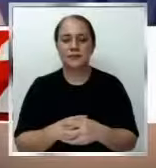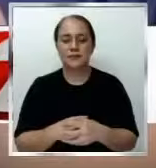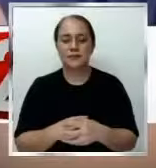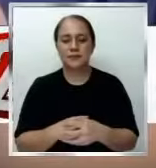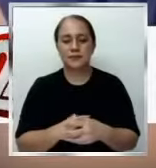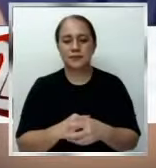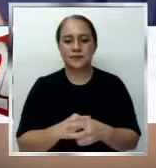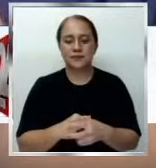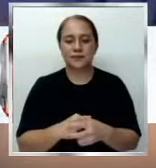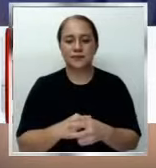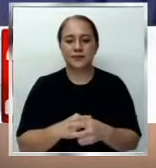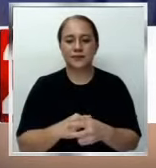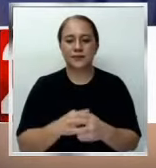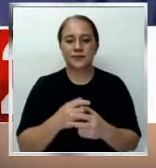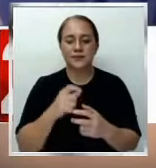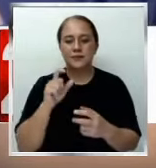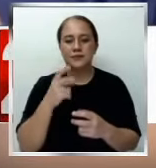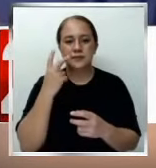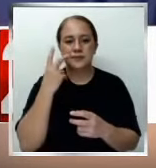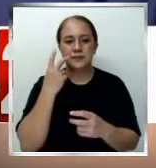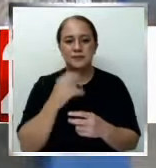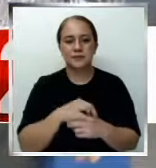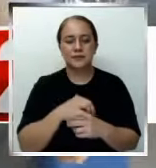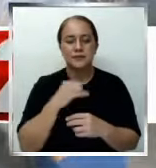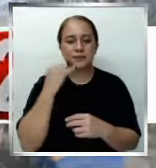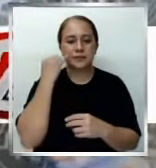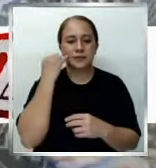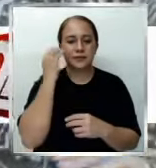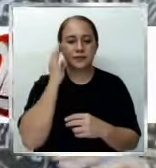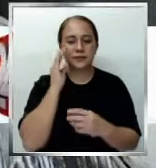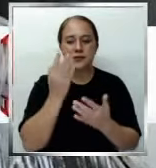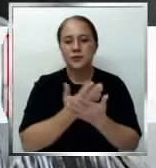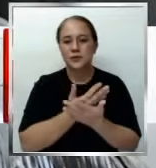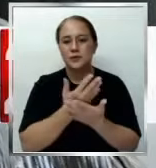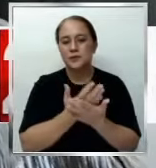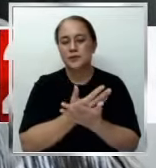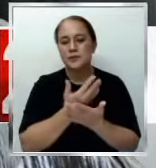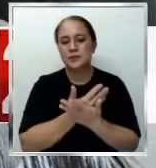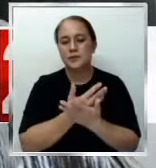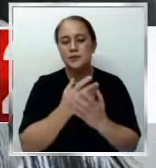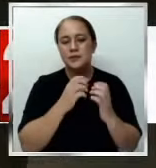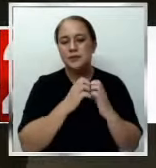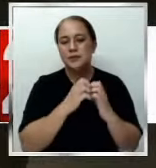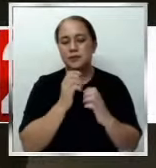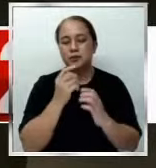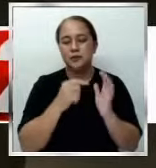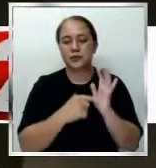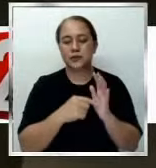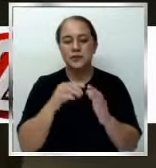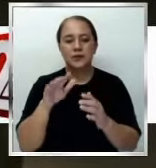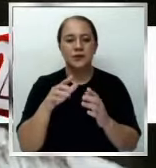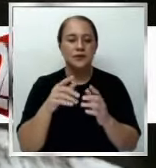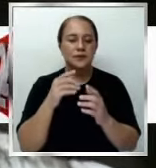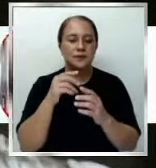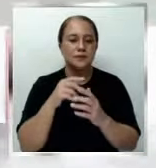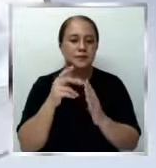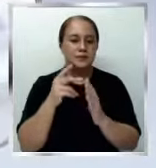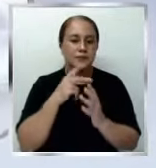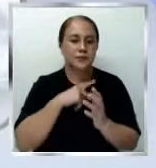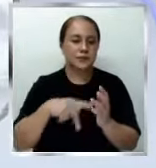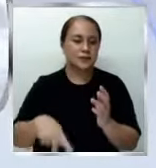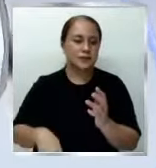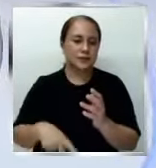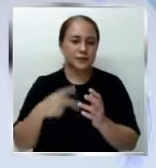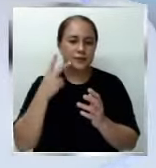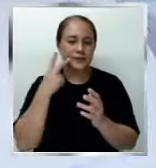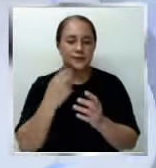At ang mga dapat abangan kay Joe Berry sa pinakabago niyang kapuso seryeng Little Princess. Tutukan lahat ng yan sa